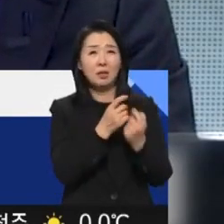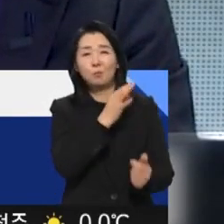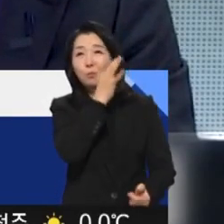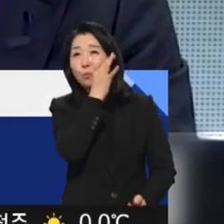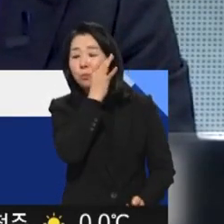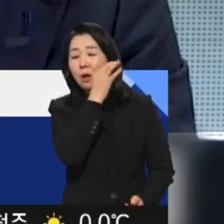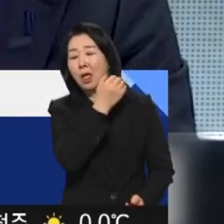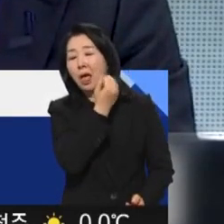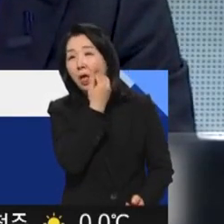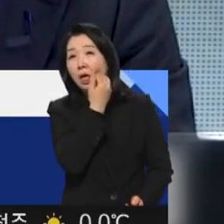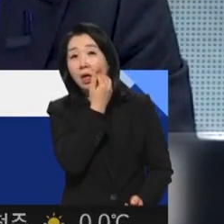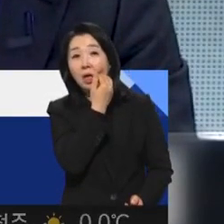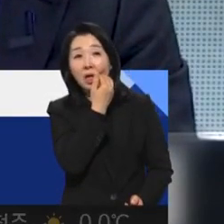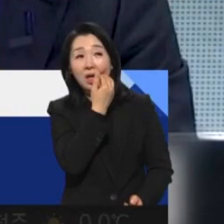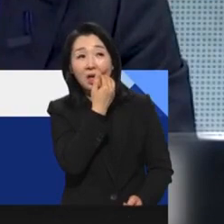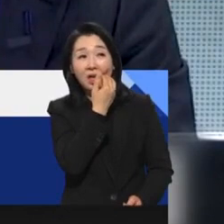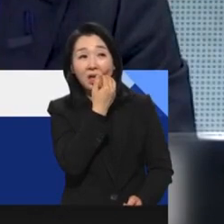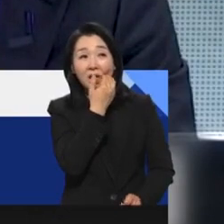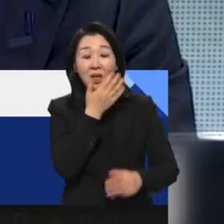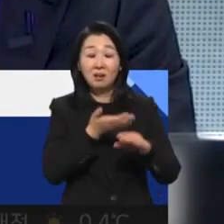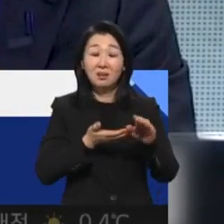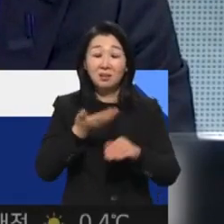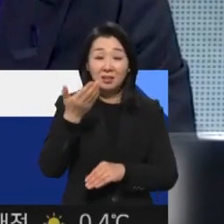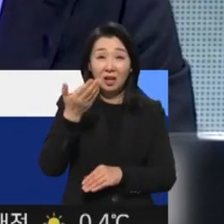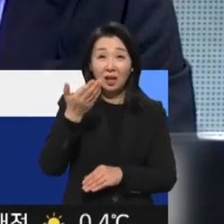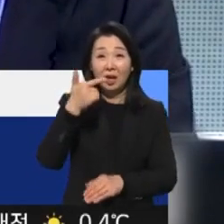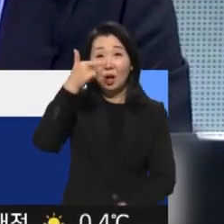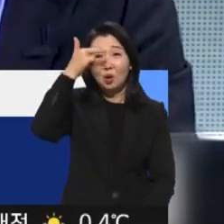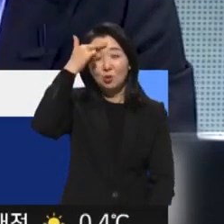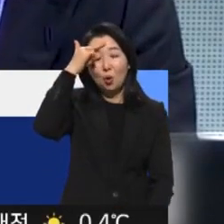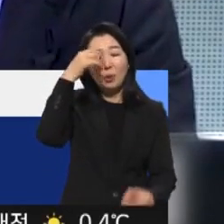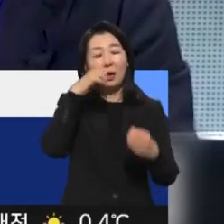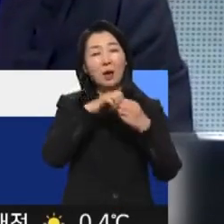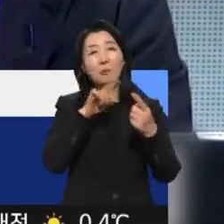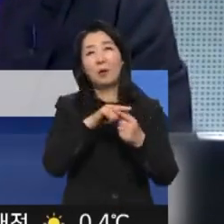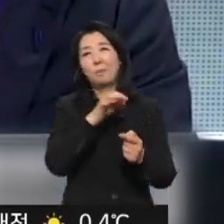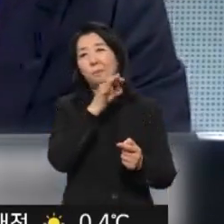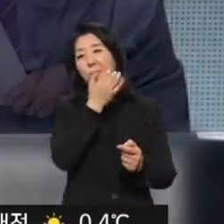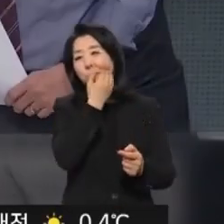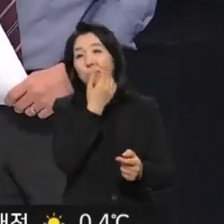넘어서서 노무현 가문에 대한 이제 모욕이죠.